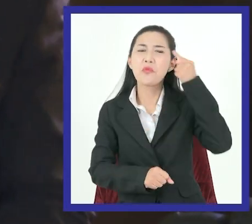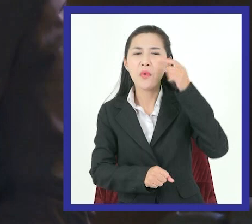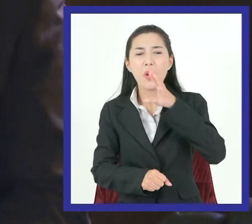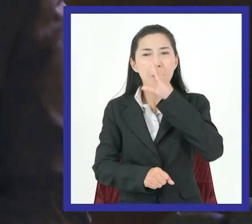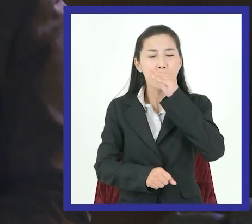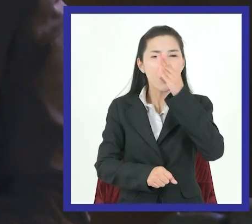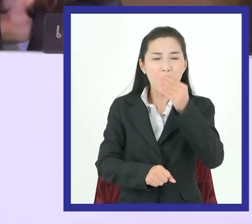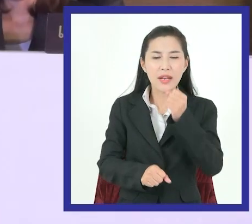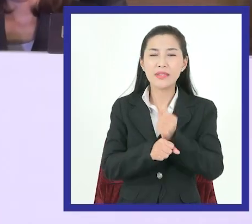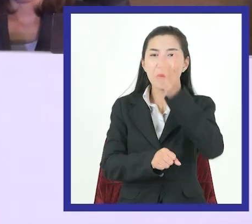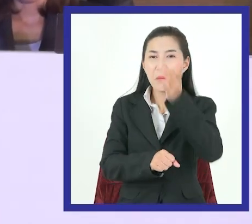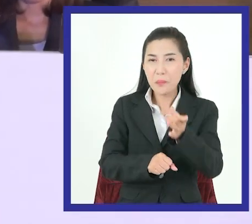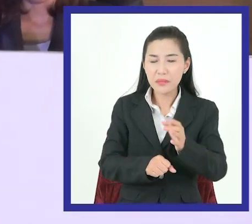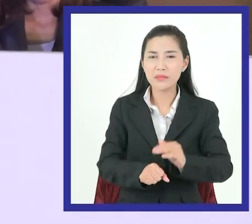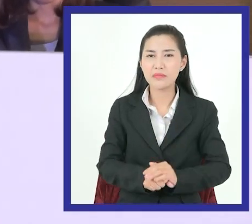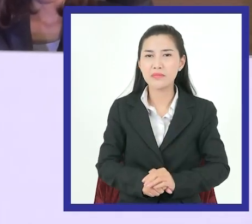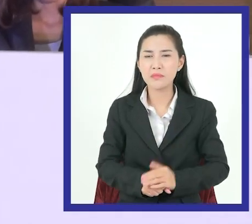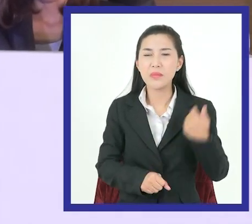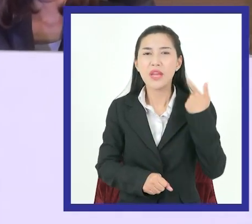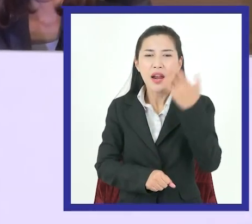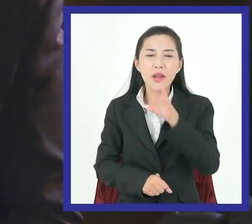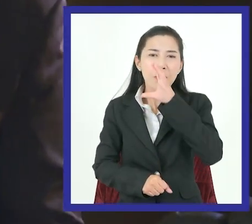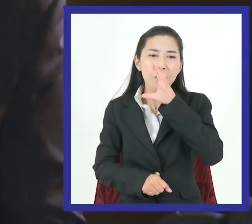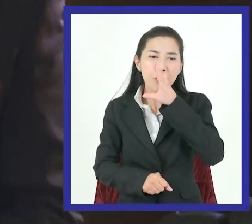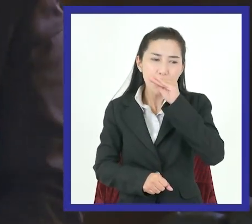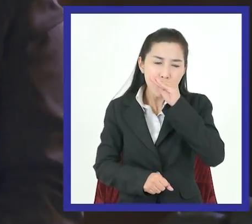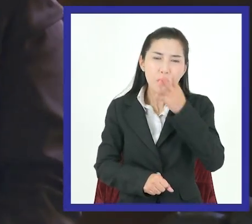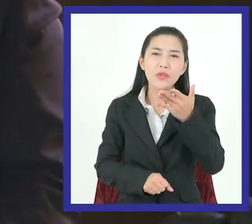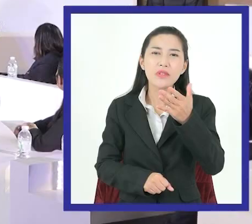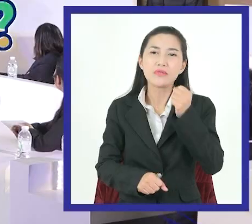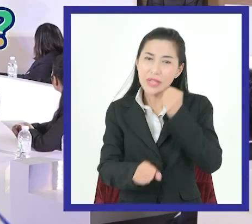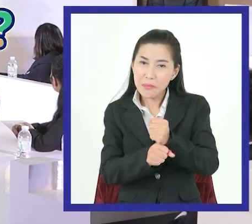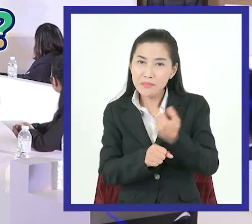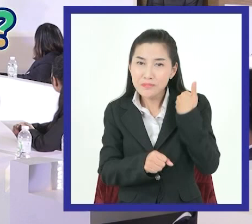ผมพูดอะไรแล้วผมทำอะไรมีอะไรที่ผมพูดแล้วผมทำ